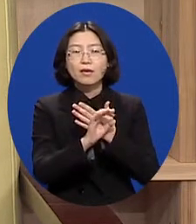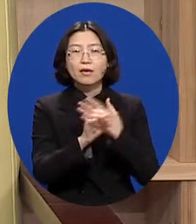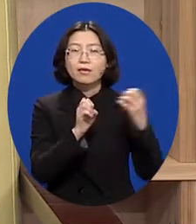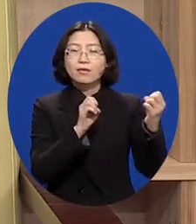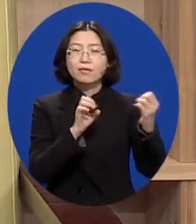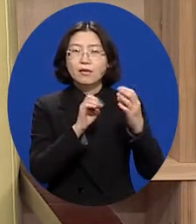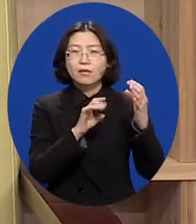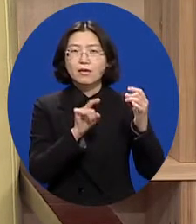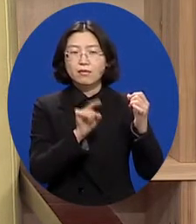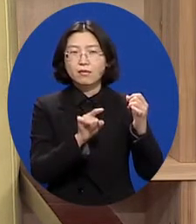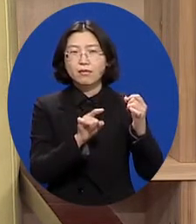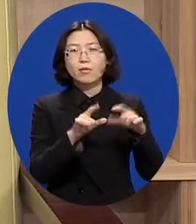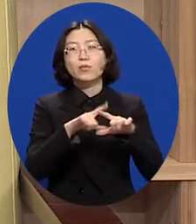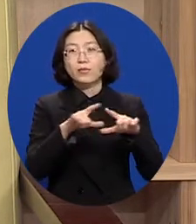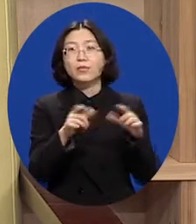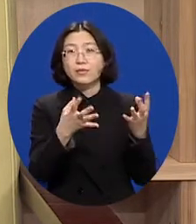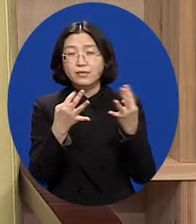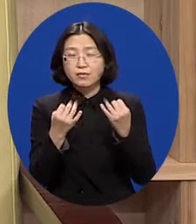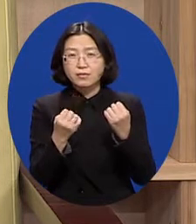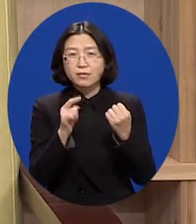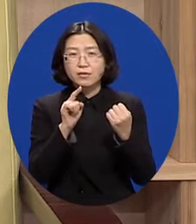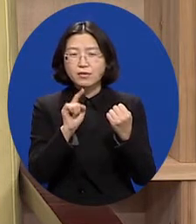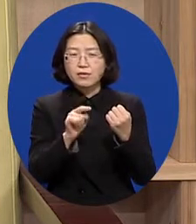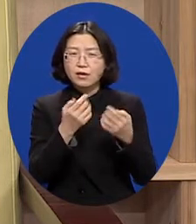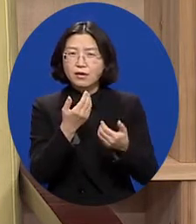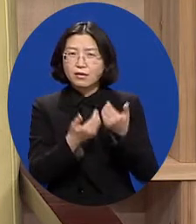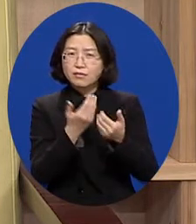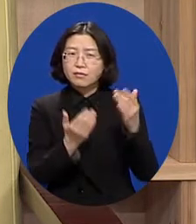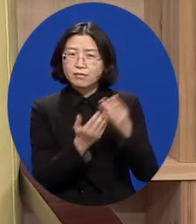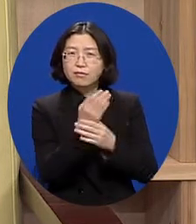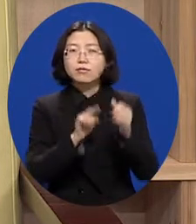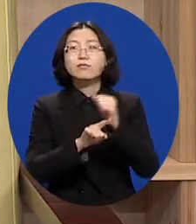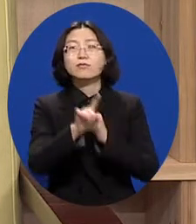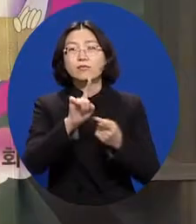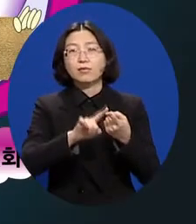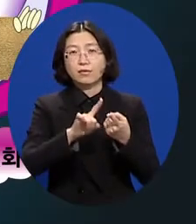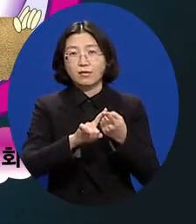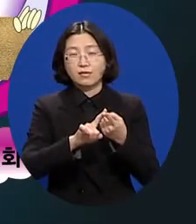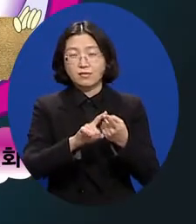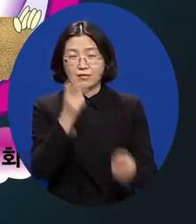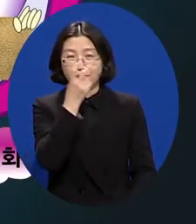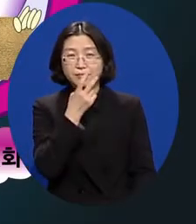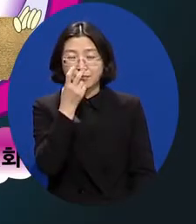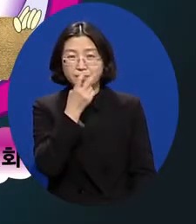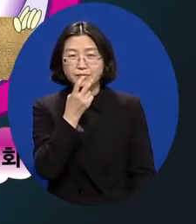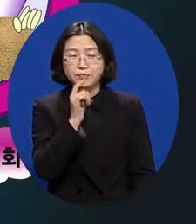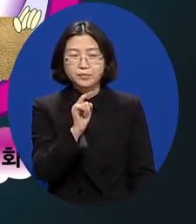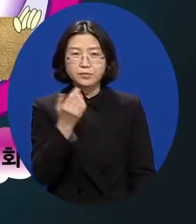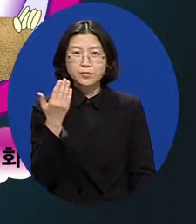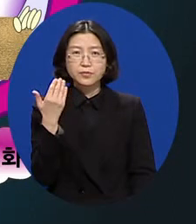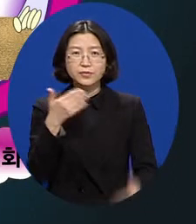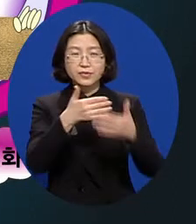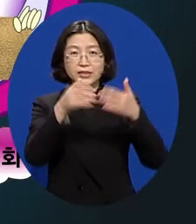하고 있는 의사소통인데 어떻게 갈등을 유발하는 의사소통이 될수 있는지 살펴볼까요? 아까 그 갈등 유발